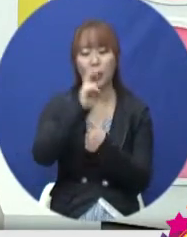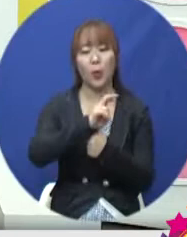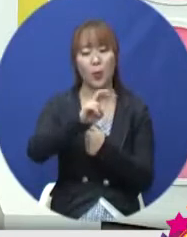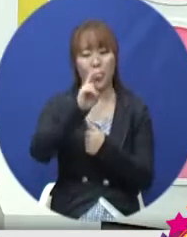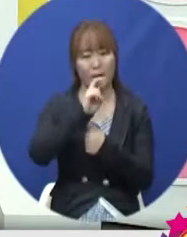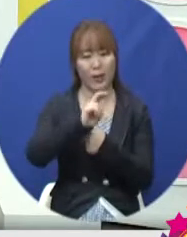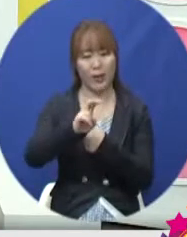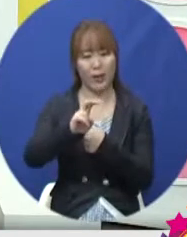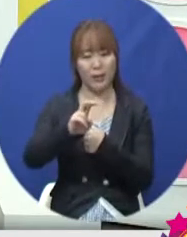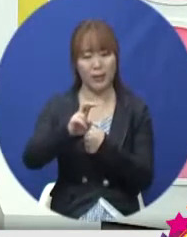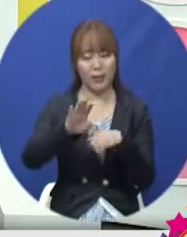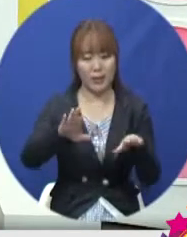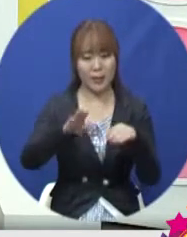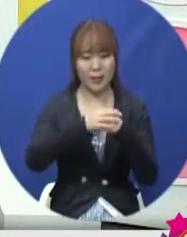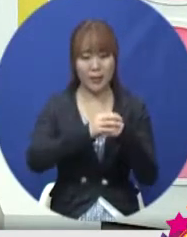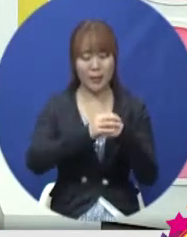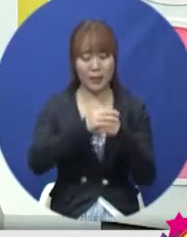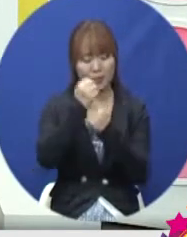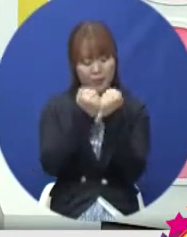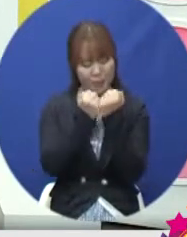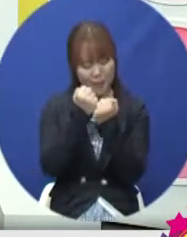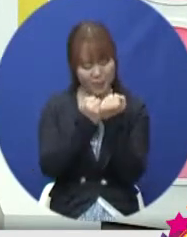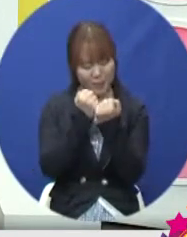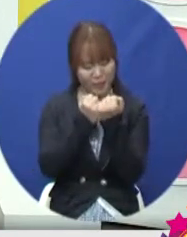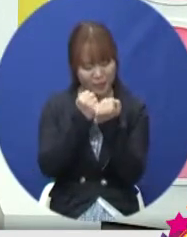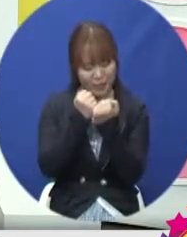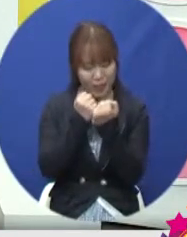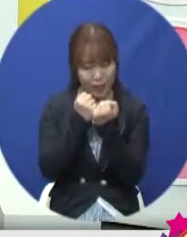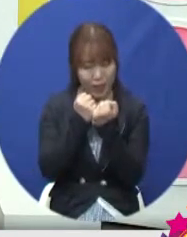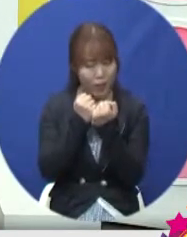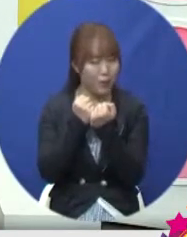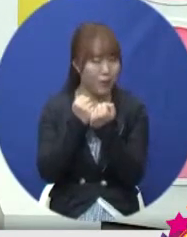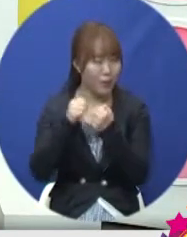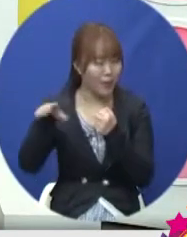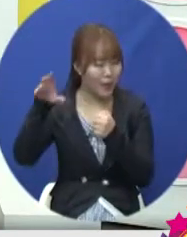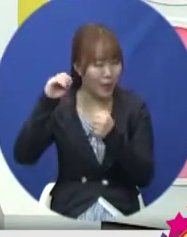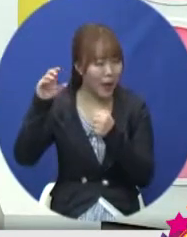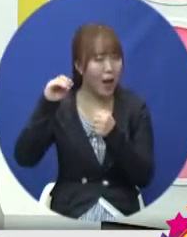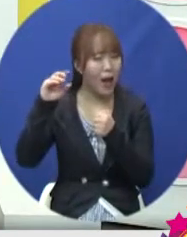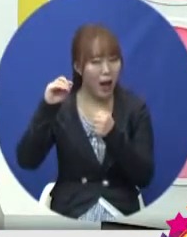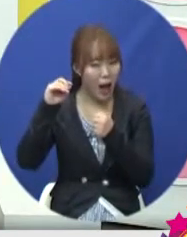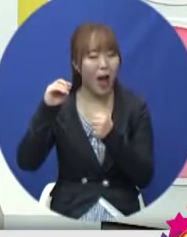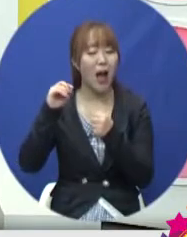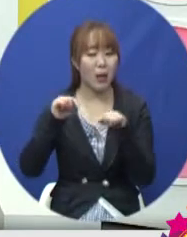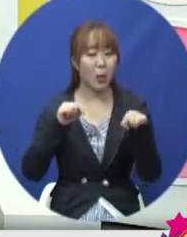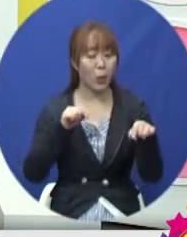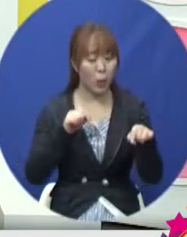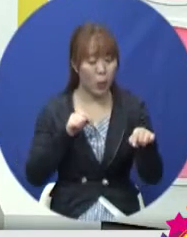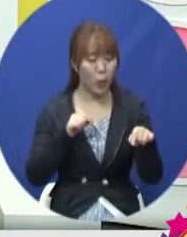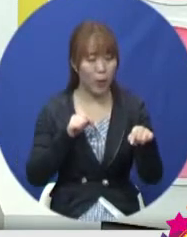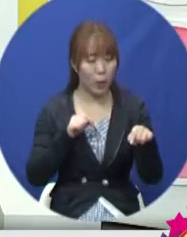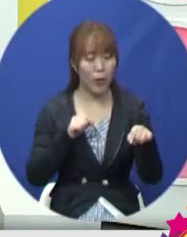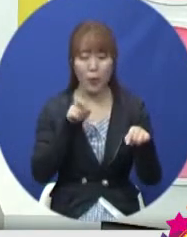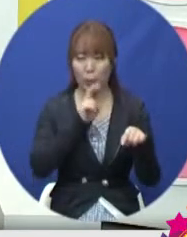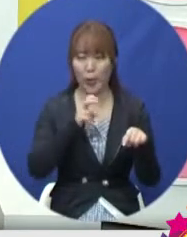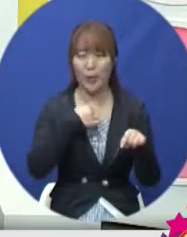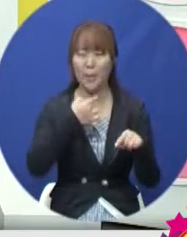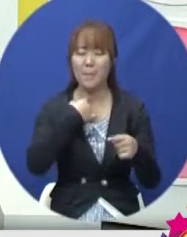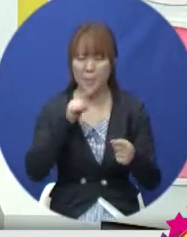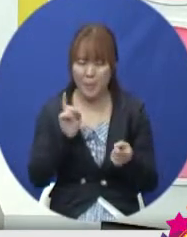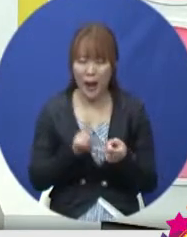노래들이 쭉 이 안내방송으로 나옵니다. 네. 안내방송을 들어보시고 아 요게 내가 정말